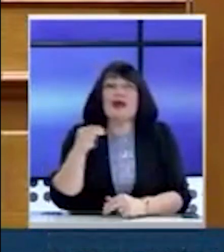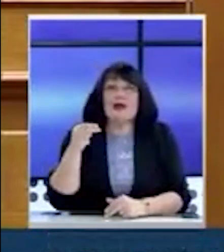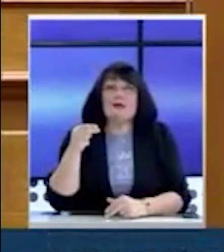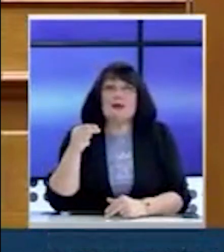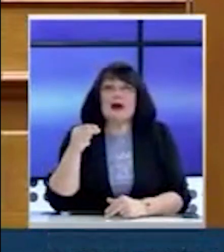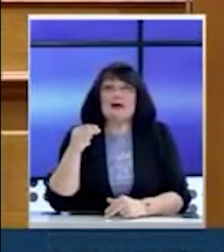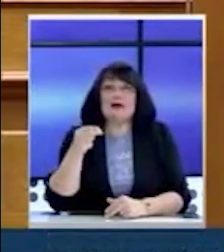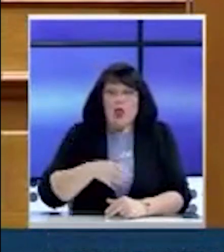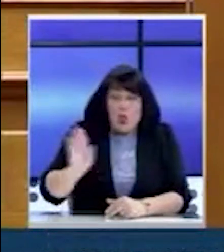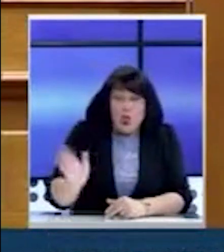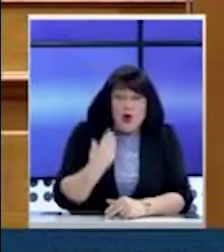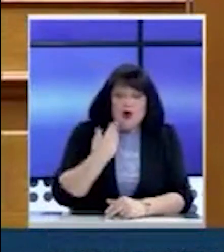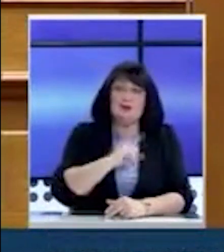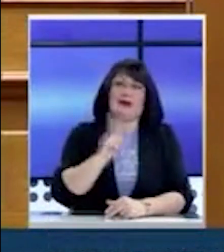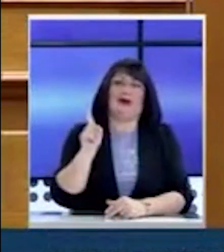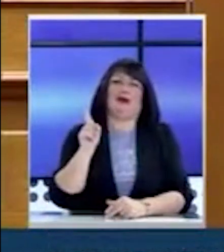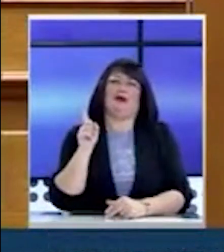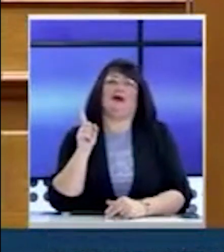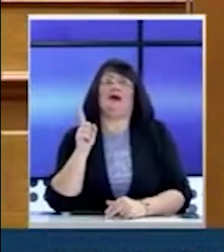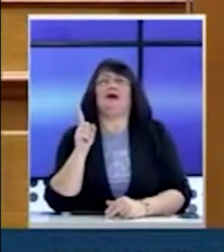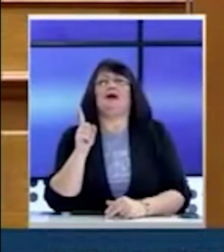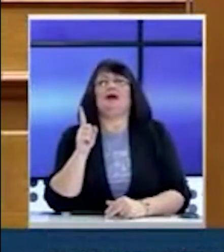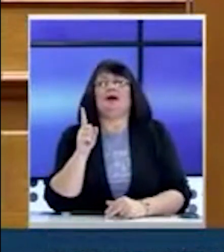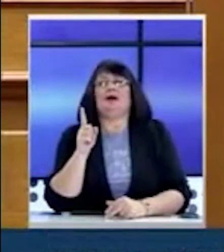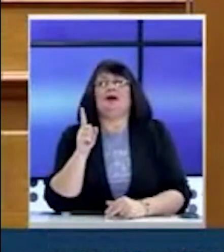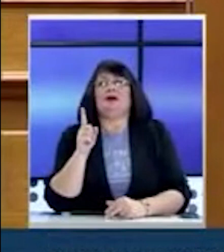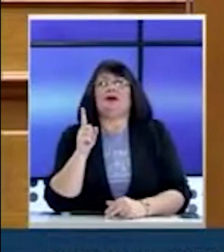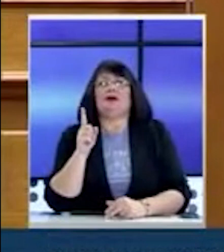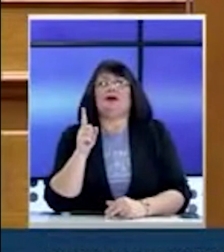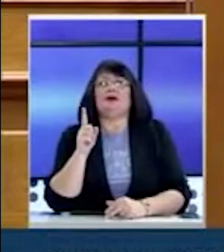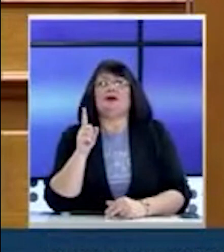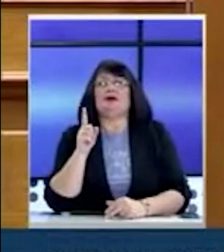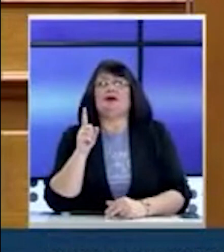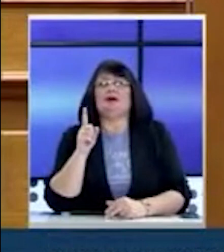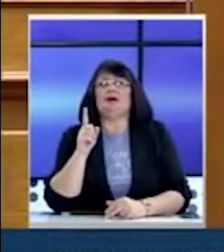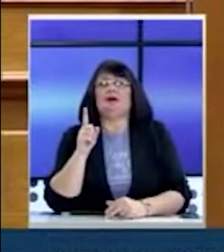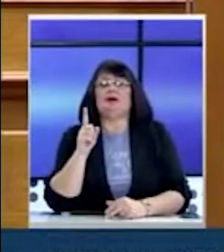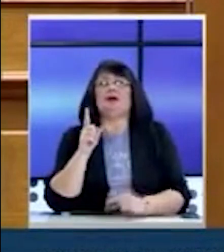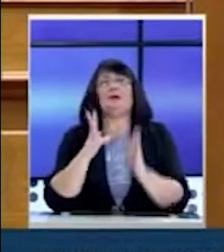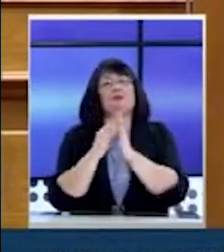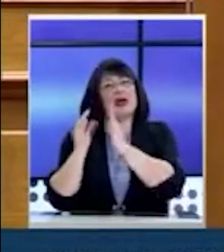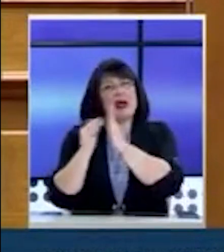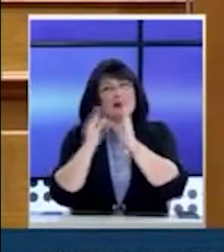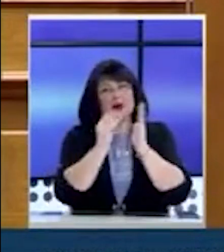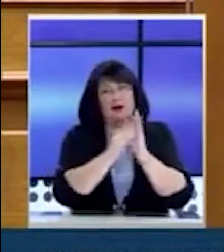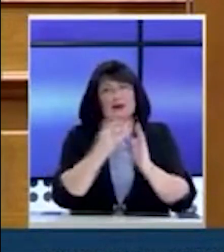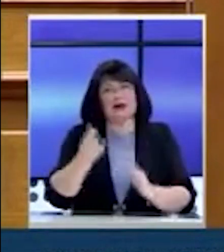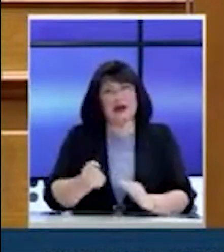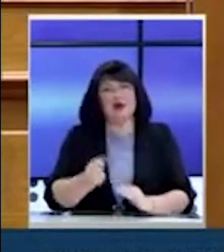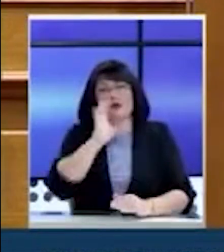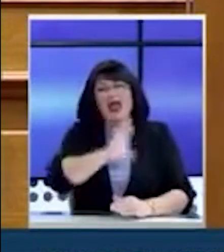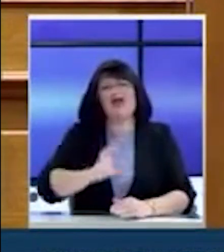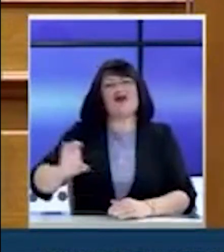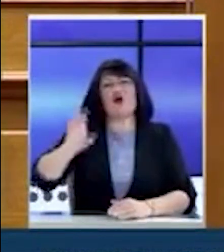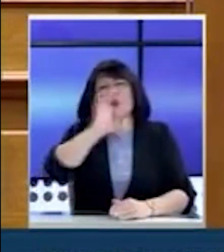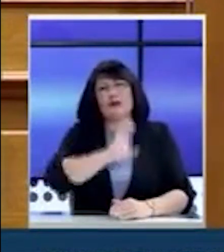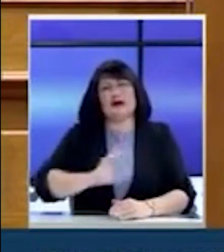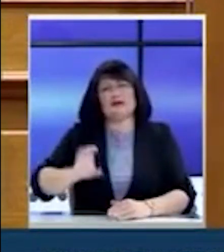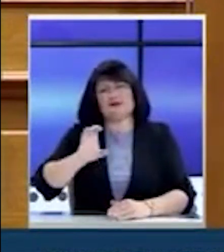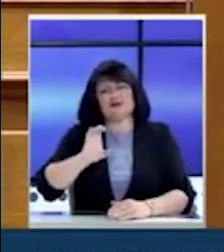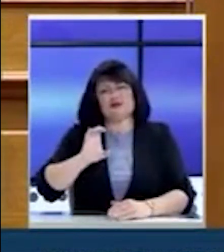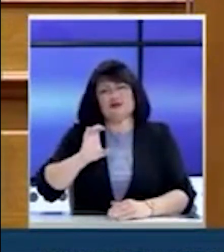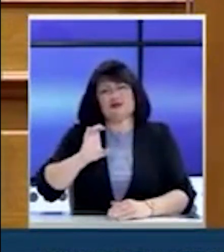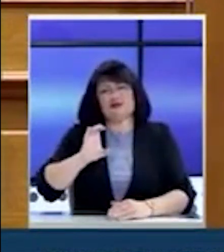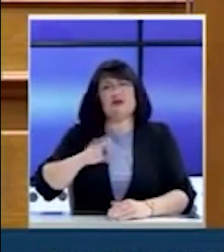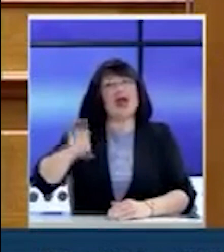το πιο ευαίσθητο ζήτημα είναι η έξωση. Και το ξέρετε καλά αυτό. Και έχουμε δυστυχώς παραδείγματα από πολλές ευρωπαϊκές χώρες